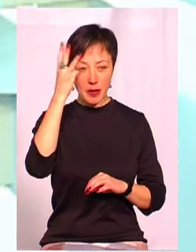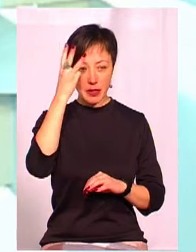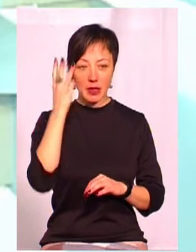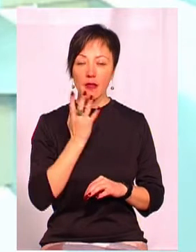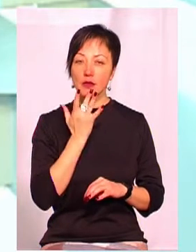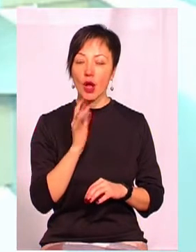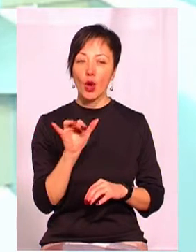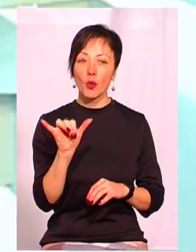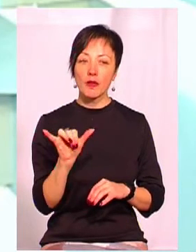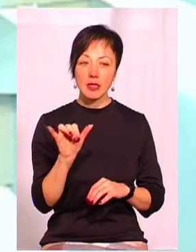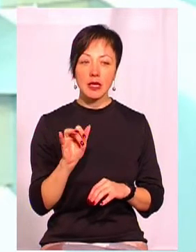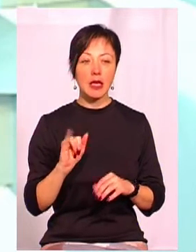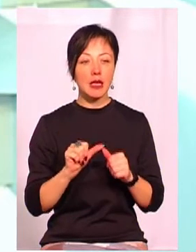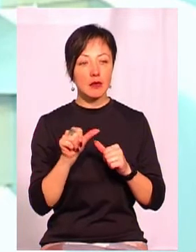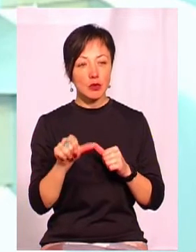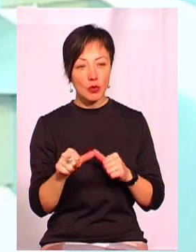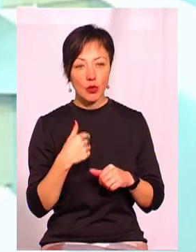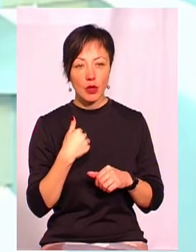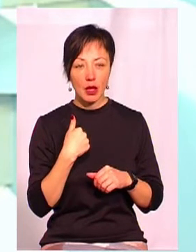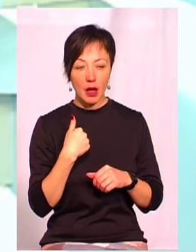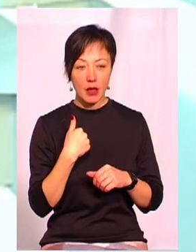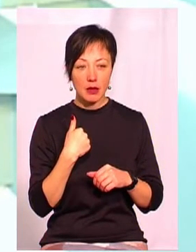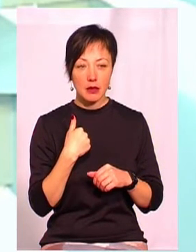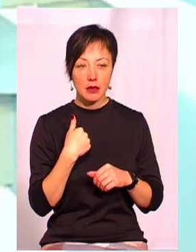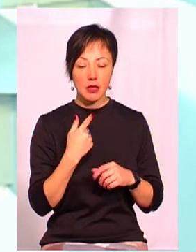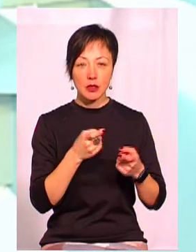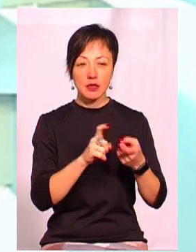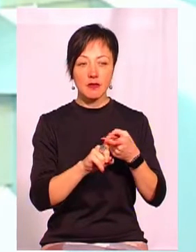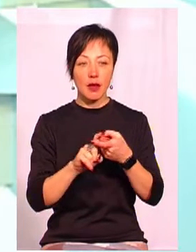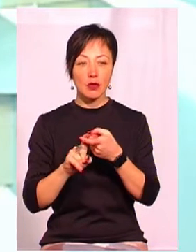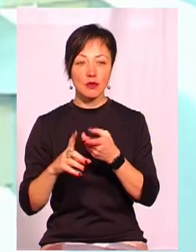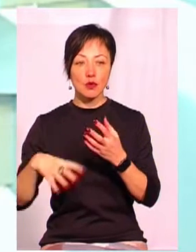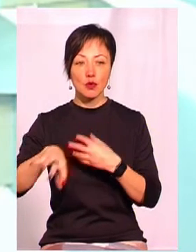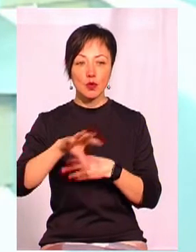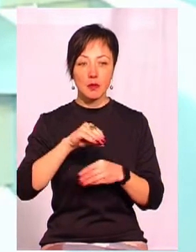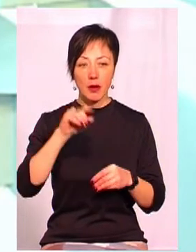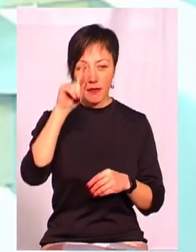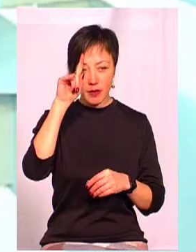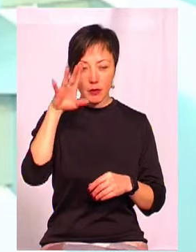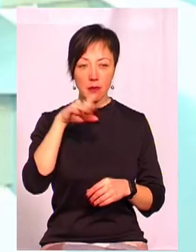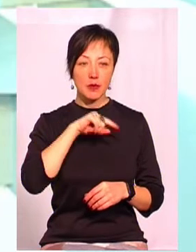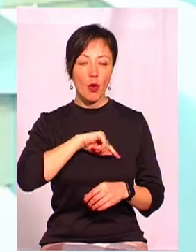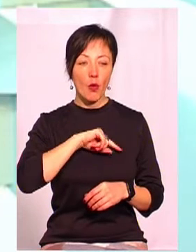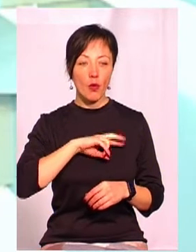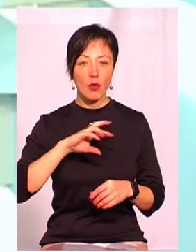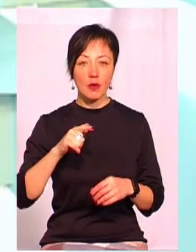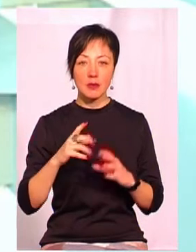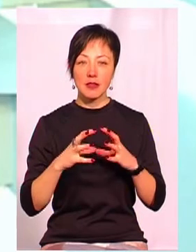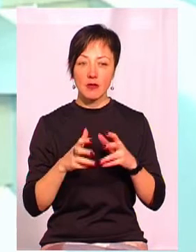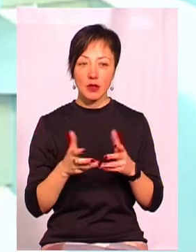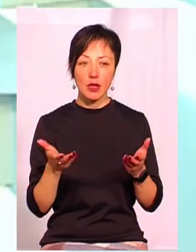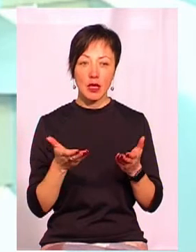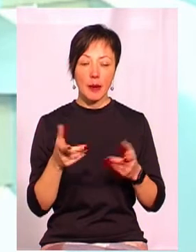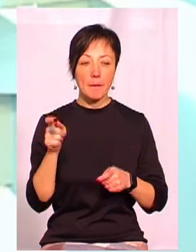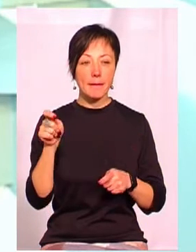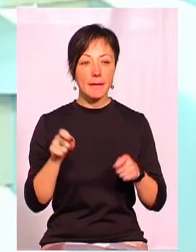Хмельницький національний університет, і крім того, я зв'язувався з усіма видатними психологами світу,